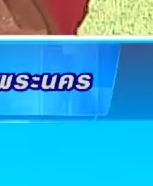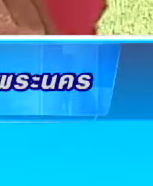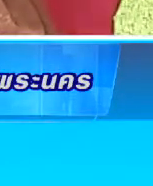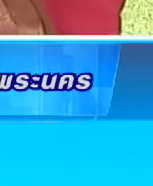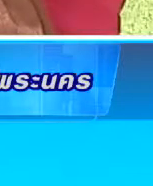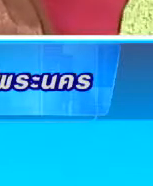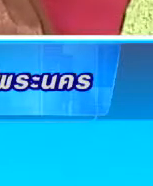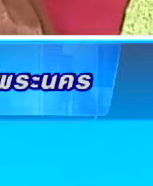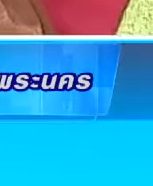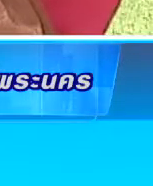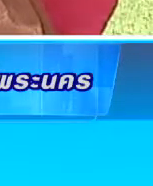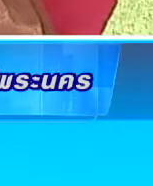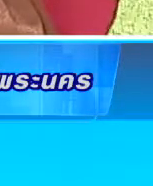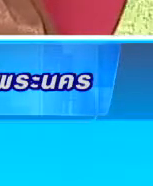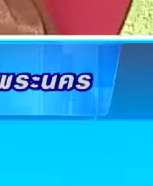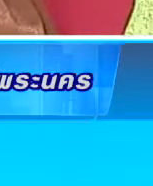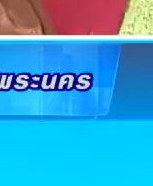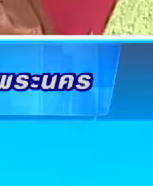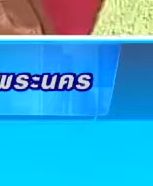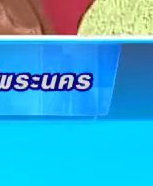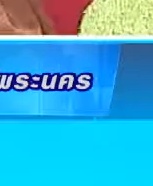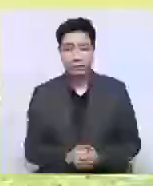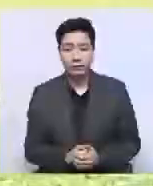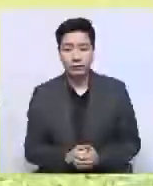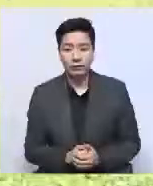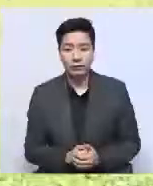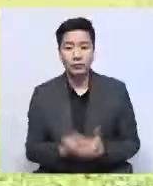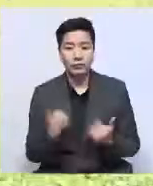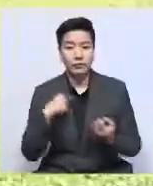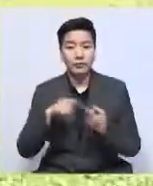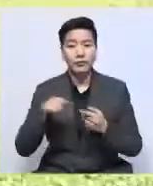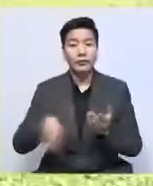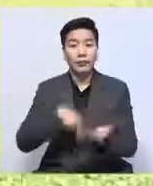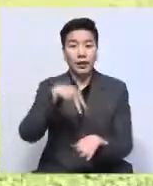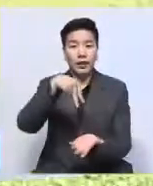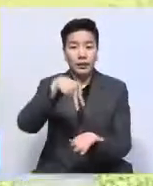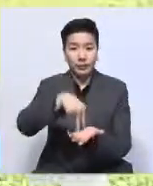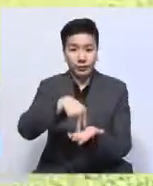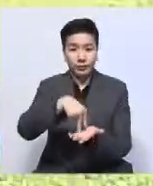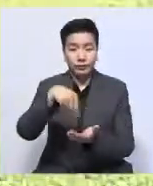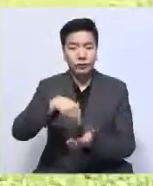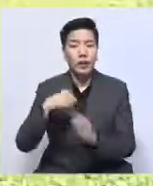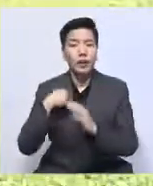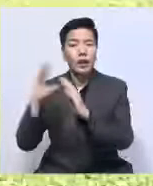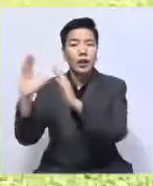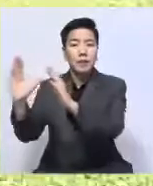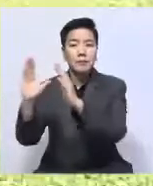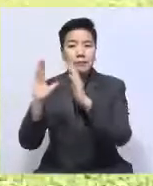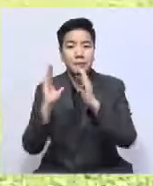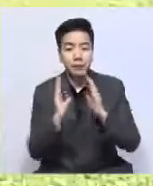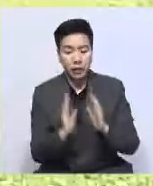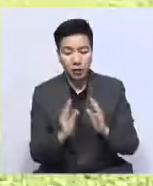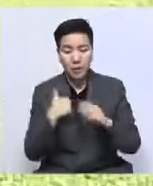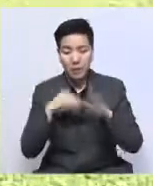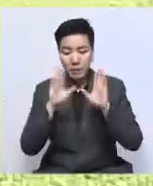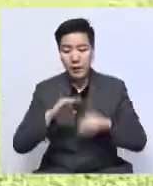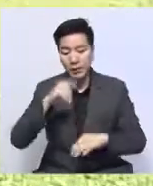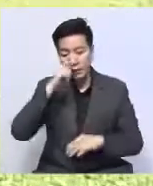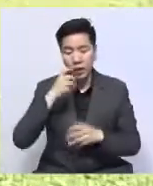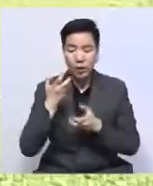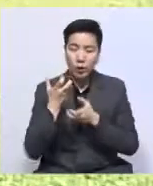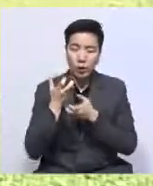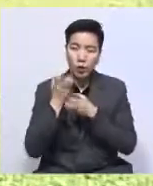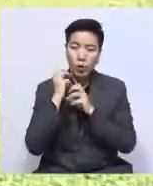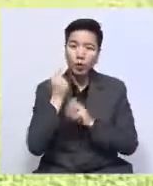ขอบคุณคุณนิสาการและคุณสกรกฎด้วยค่ะต้องบอกว่างานนี้ที่ฉันยืนอยู่ตรงนี้นะคะมีการจำลองบรรยากาศย้อนยุคแบบไทยๆค่ะร